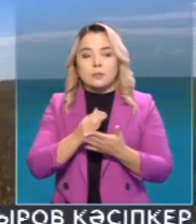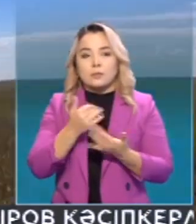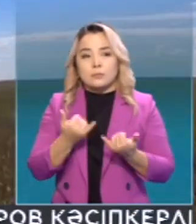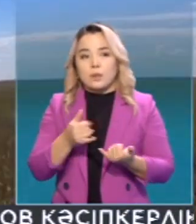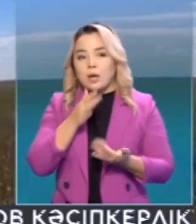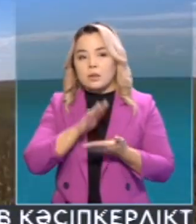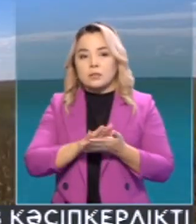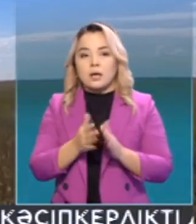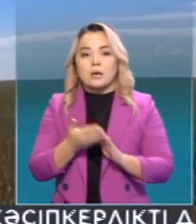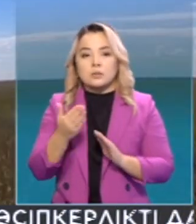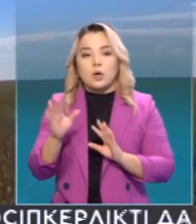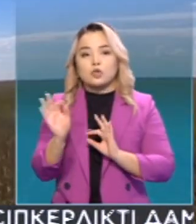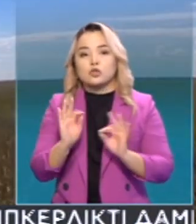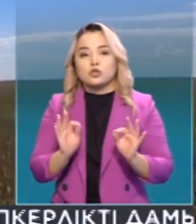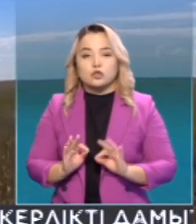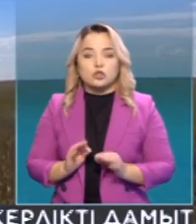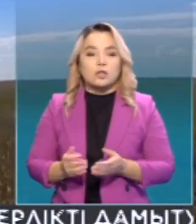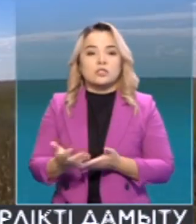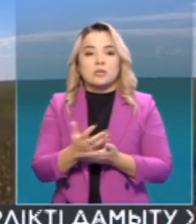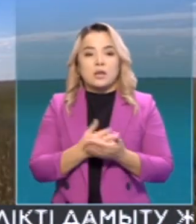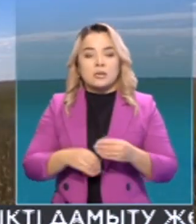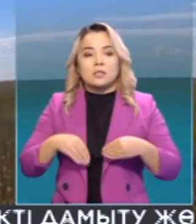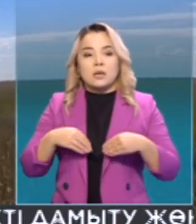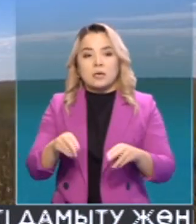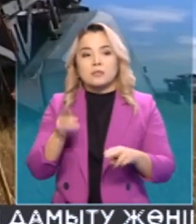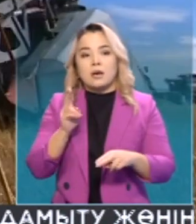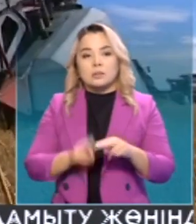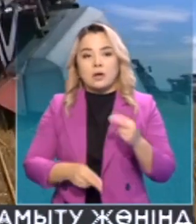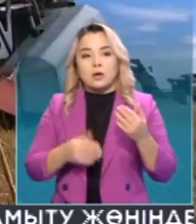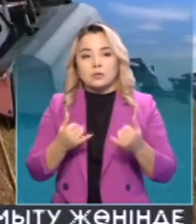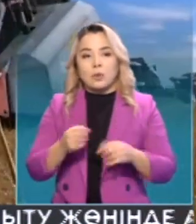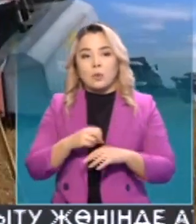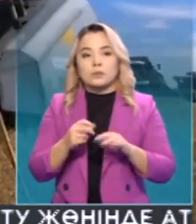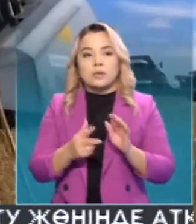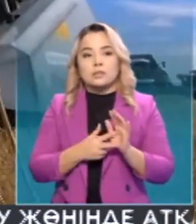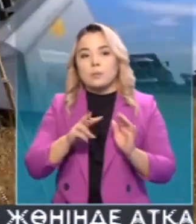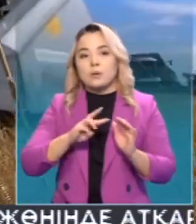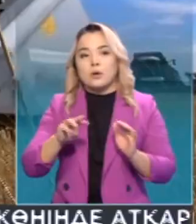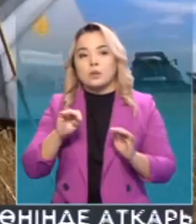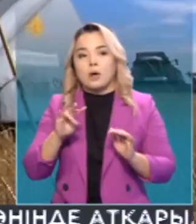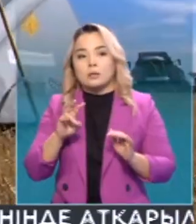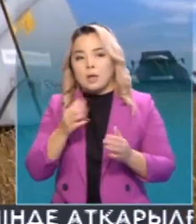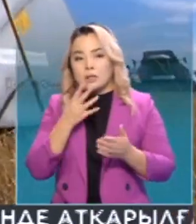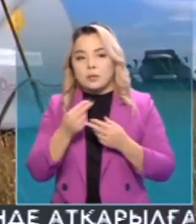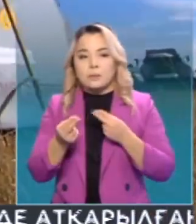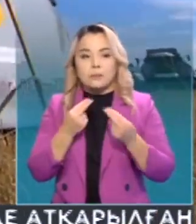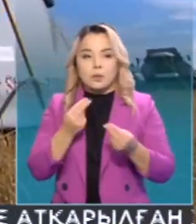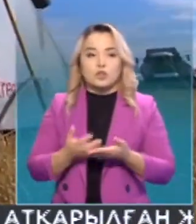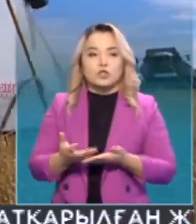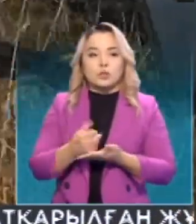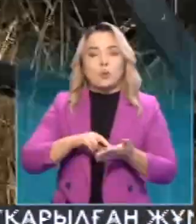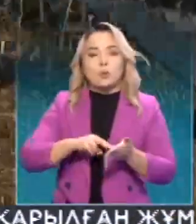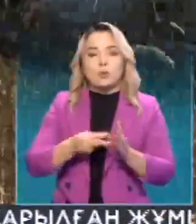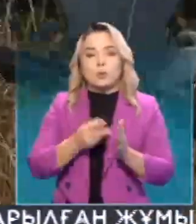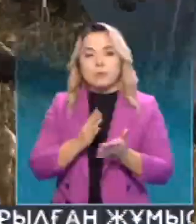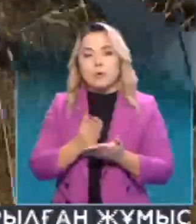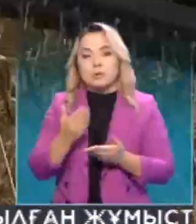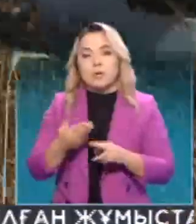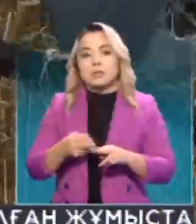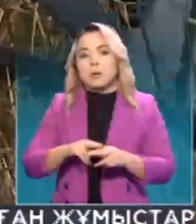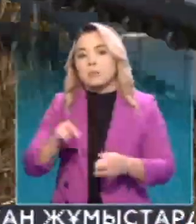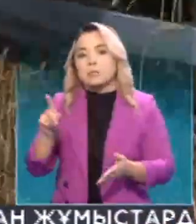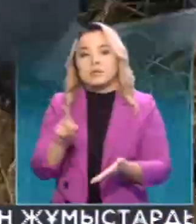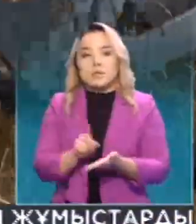елдің бірқатар өңірінде күзгі жиын терім аяқталды. Жалпы 18 миллион тоннадан астам астық жинау жоспарланып отыр. Ендігі